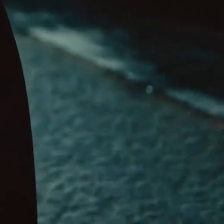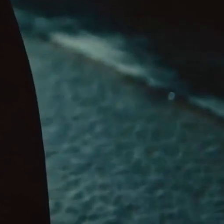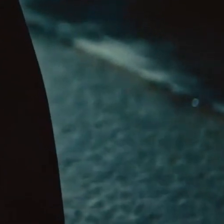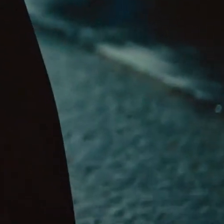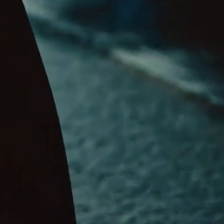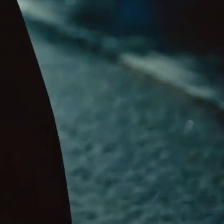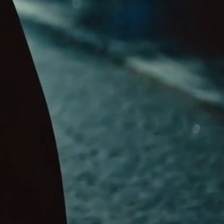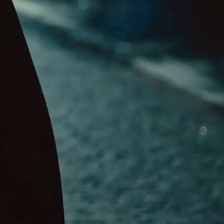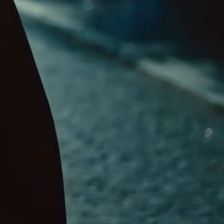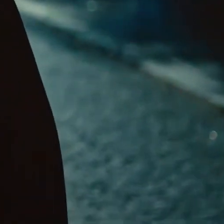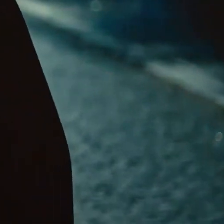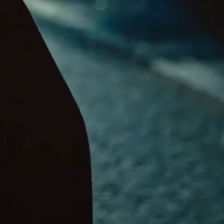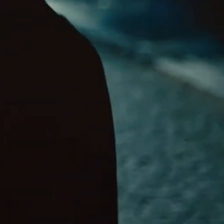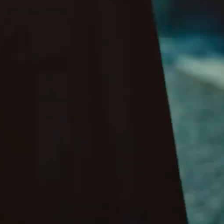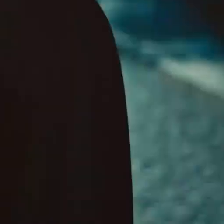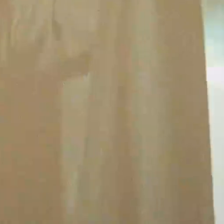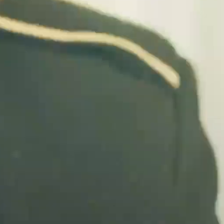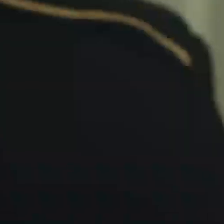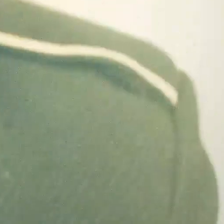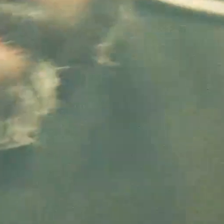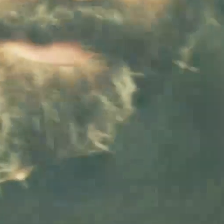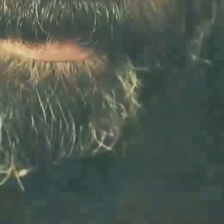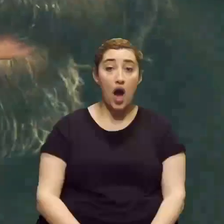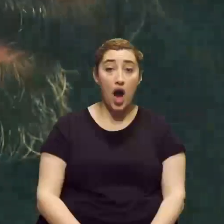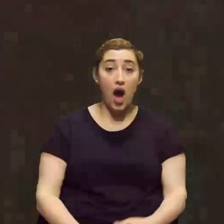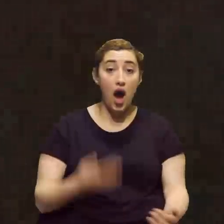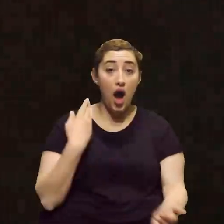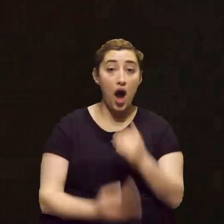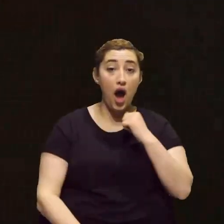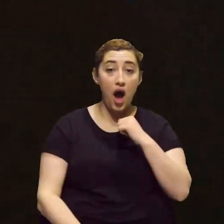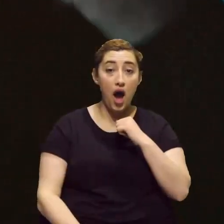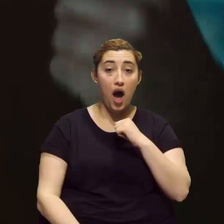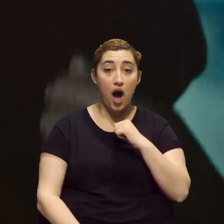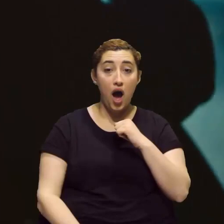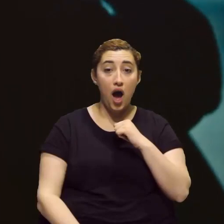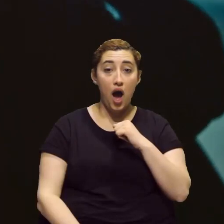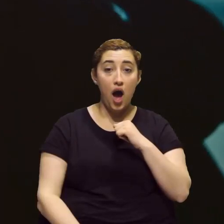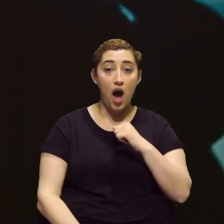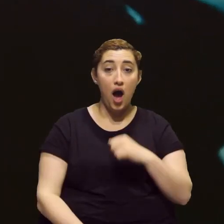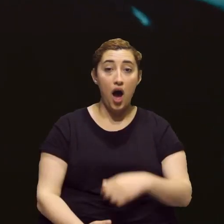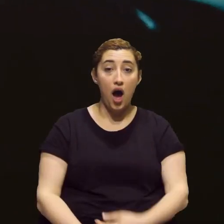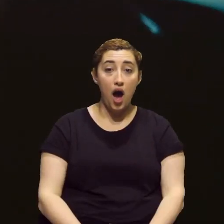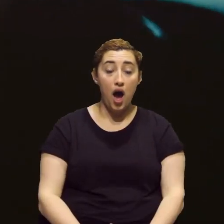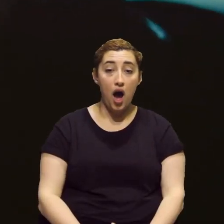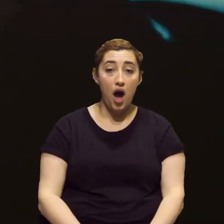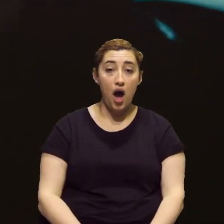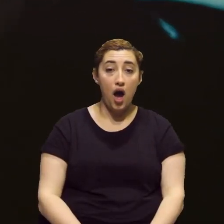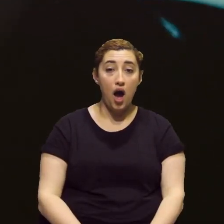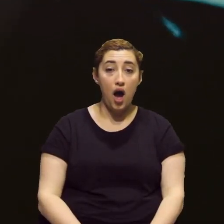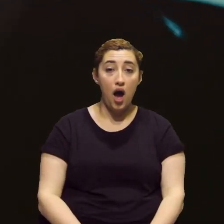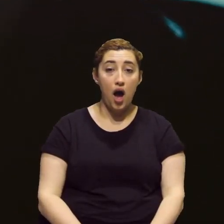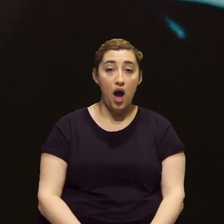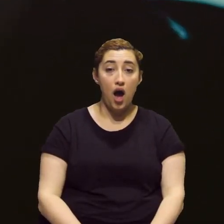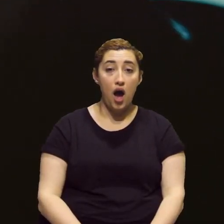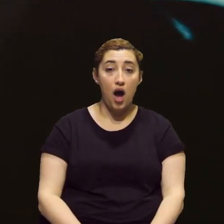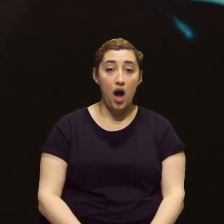Adam kapşonunu açtı. Sultanın yaveri, kabul odasında bulunduğu bir an beliri hızlıca kayboldu. Yaver karşısına